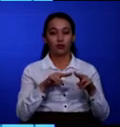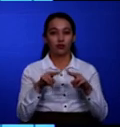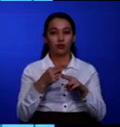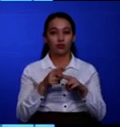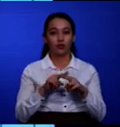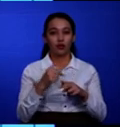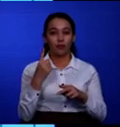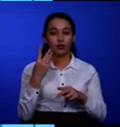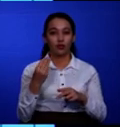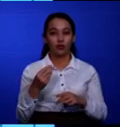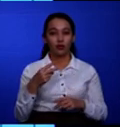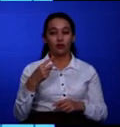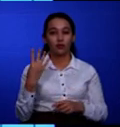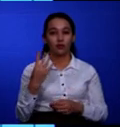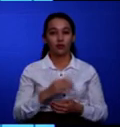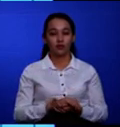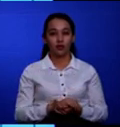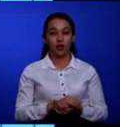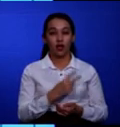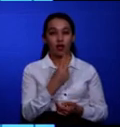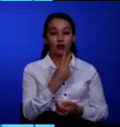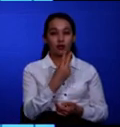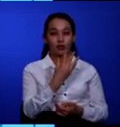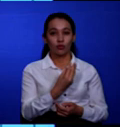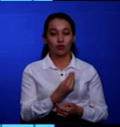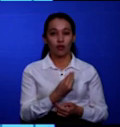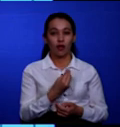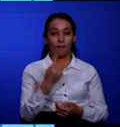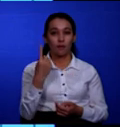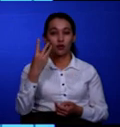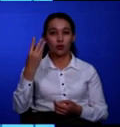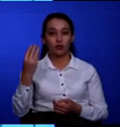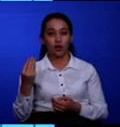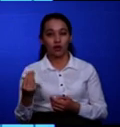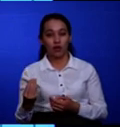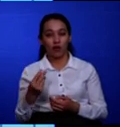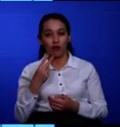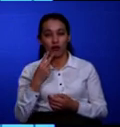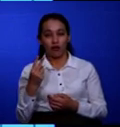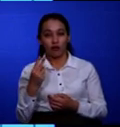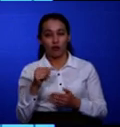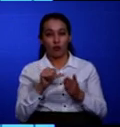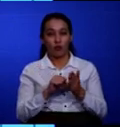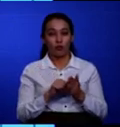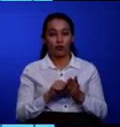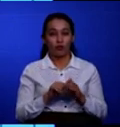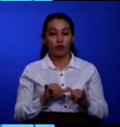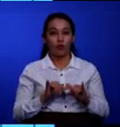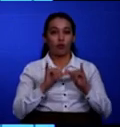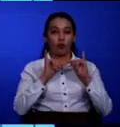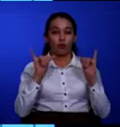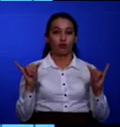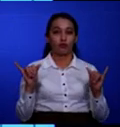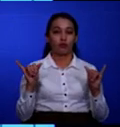kuni 24 ta. Ikkinchi kuni birinchi kundagidan 6 ta ortiq. Uchinchi